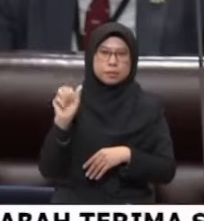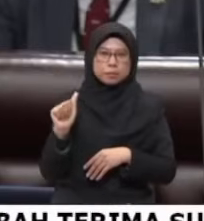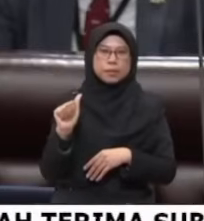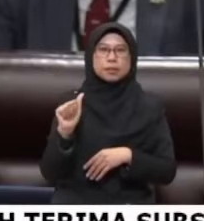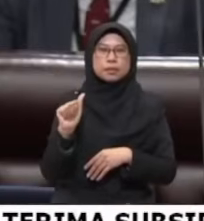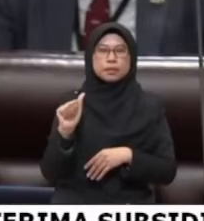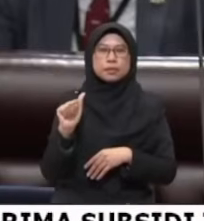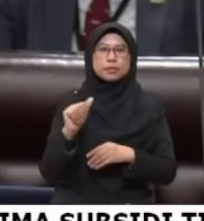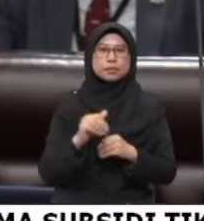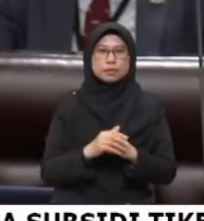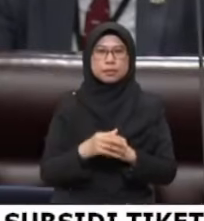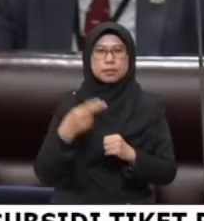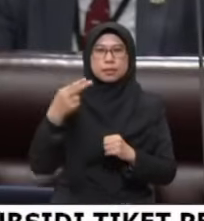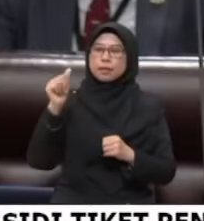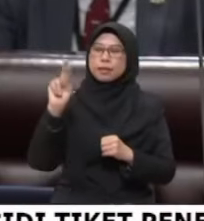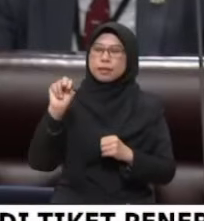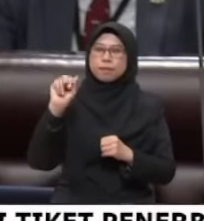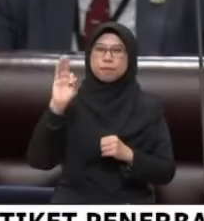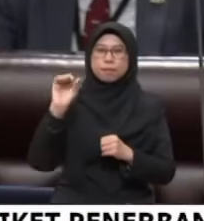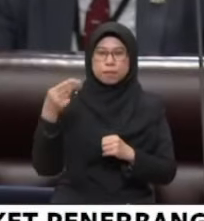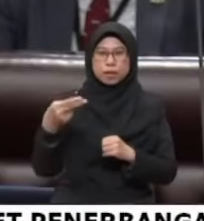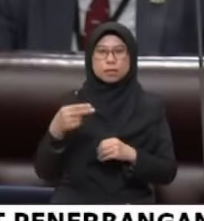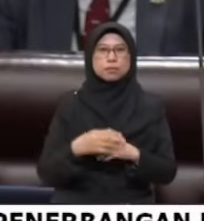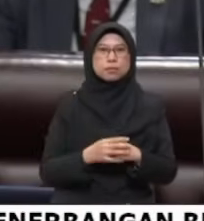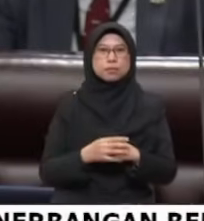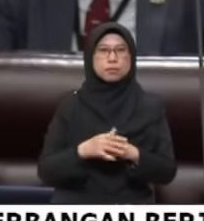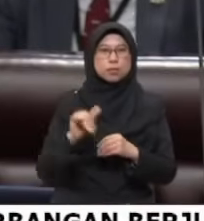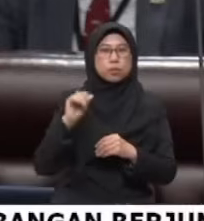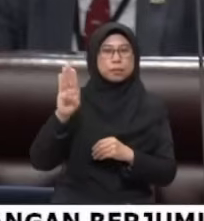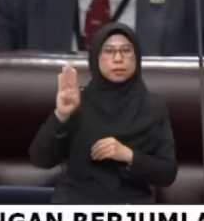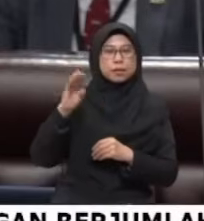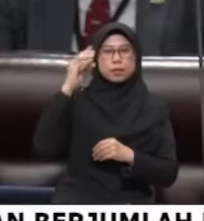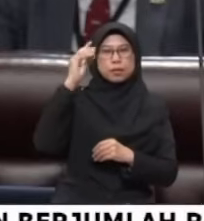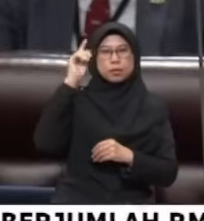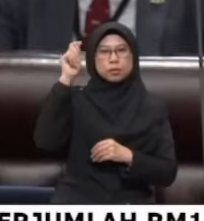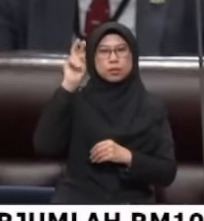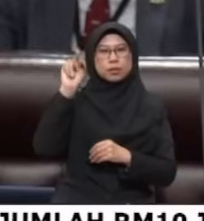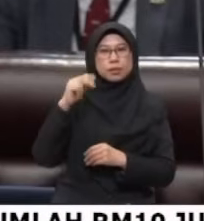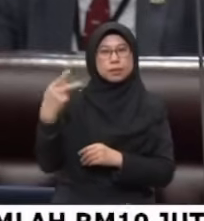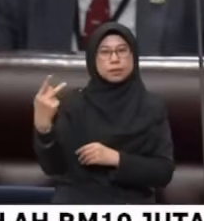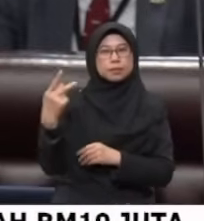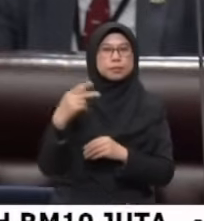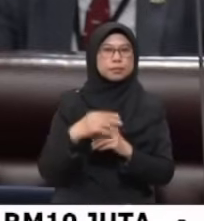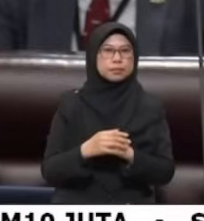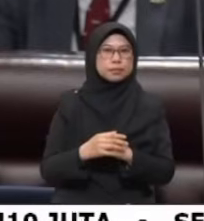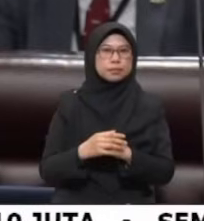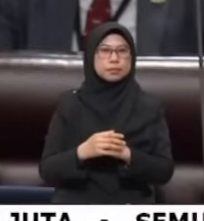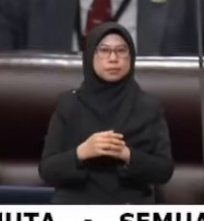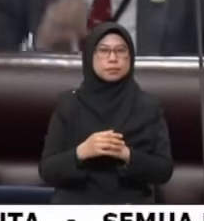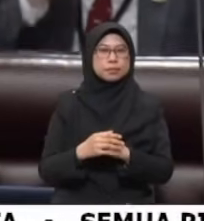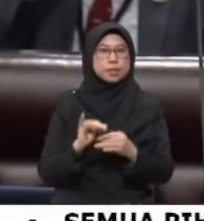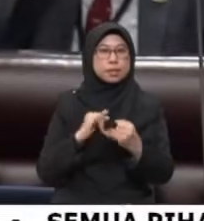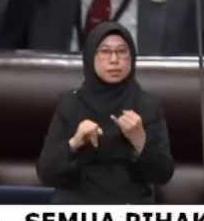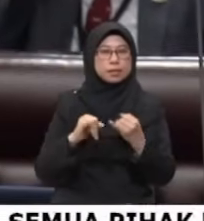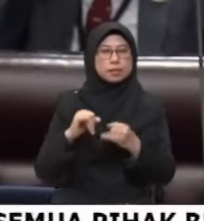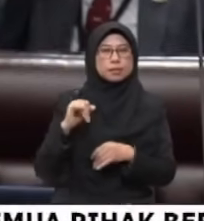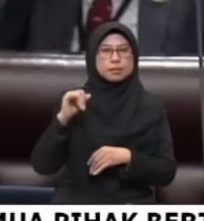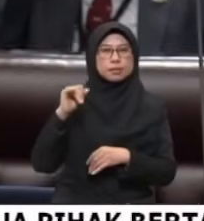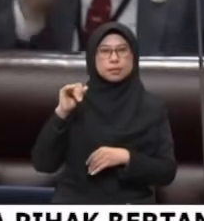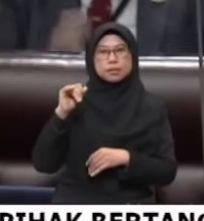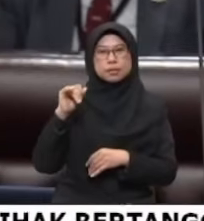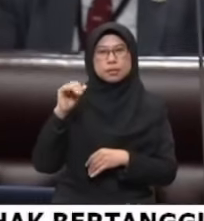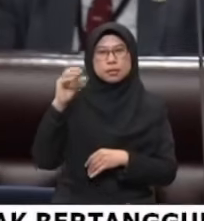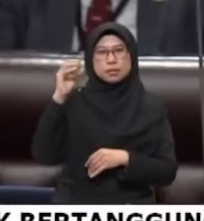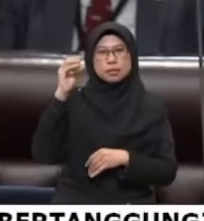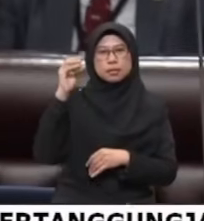Datuk Seri Panglima Hanifah aman Senator yang berhormat Senator Tuan Nik Mohamad Abduh dan Senator yang berhormat Senator Datuk